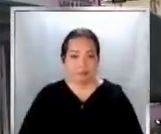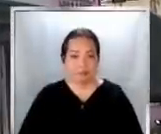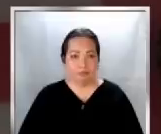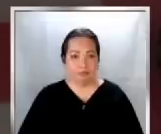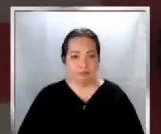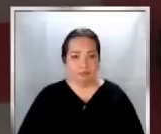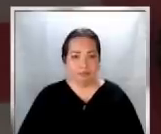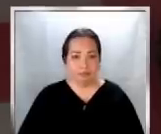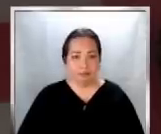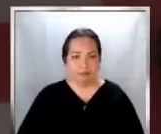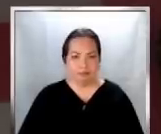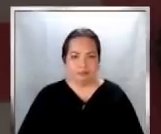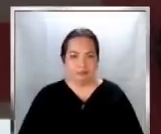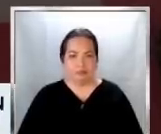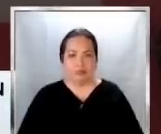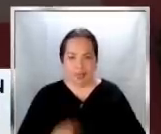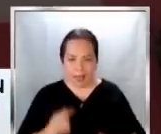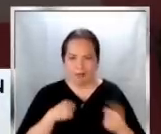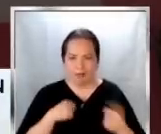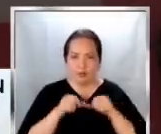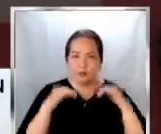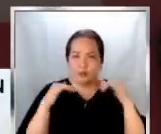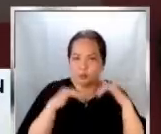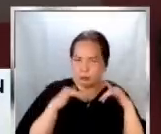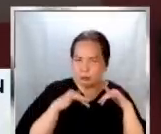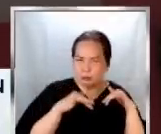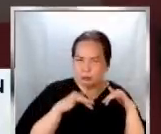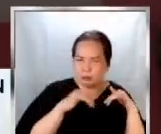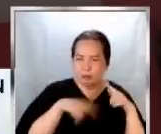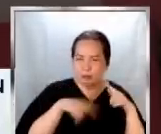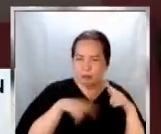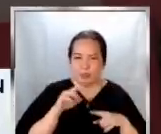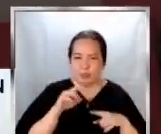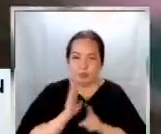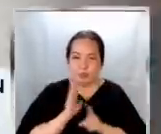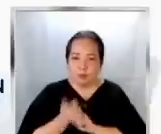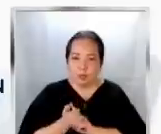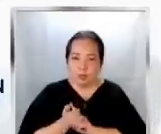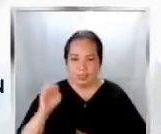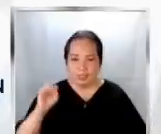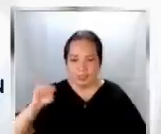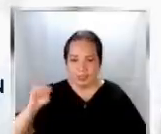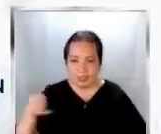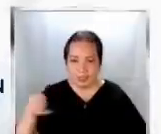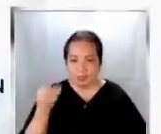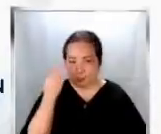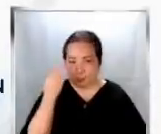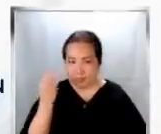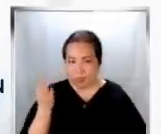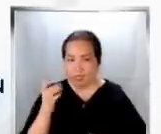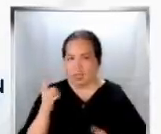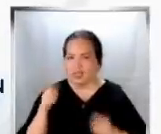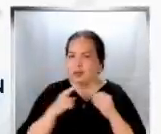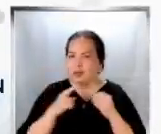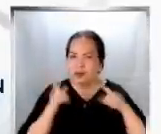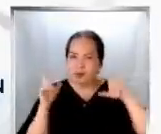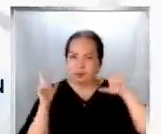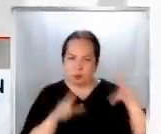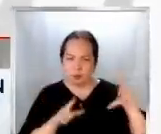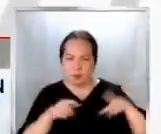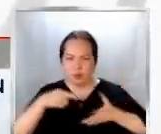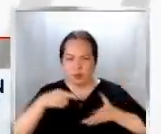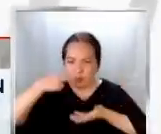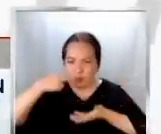Pinagpupulungan pa rin ang Barangay Muzon sa San Jose del Monte, Bulacan ang kanilang yahaing paliwanag sa DILG tungkol sa lugaw incident na viral sa social